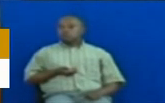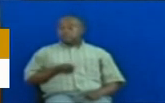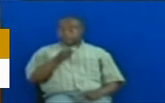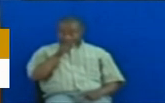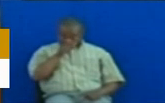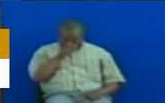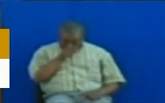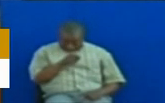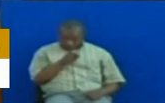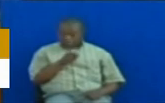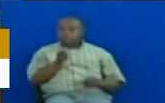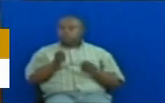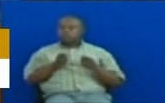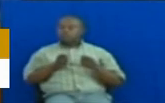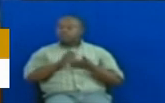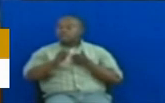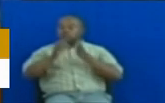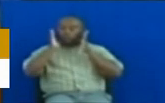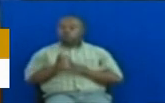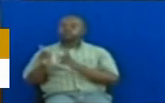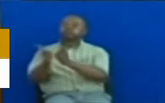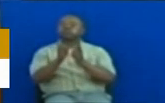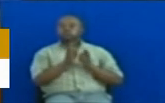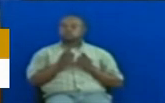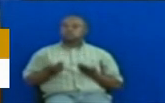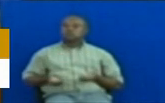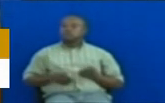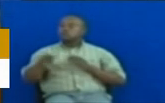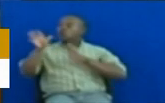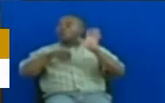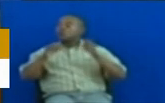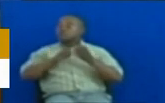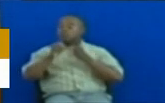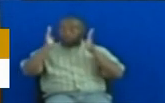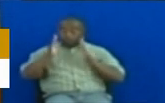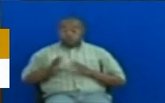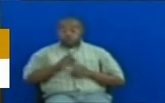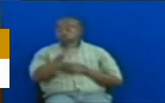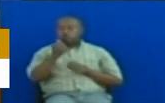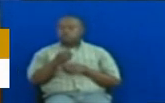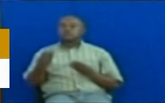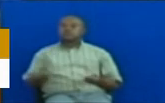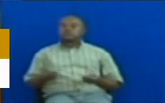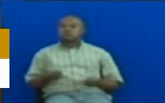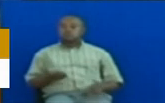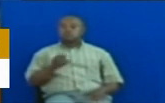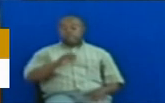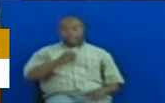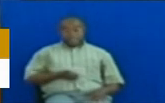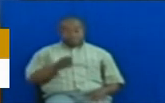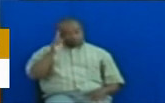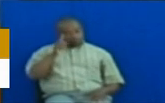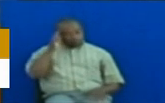ni ya makatibu wakuu wa tupu, ambao kwanza kwa kusanya ni shughuli, na hizi leseni ni kitu operational kama alivyosema